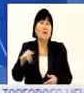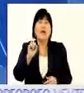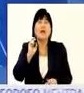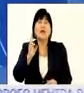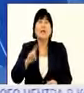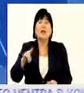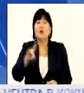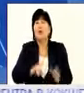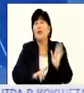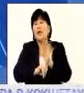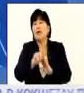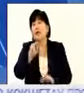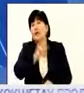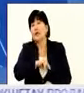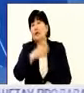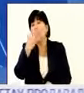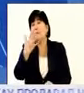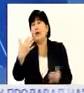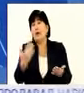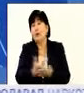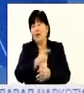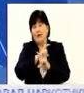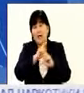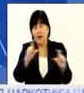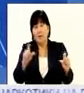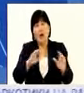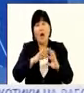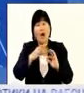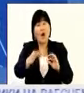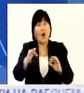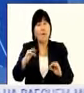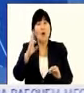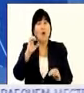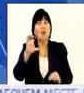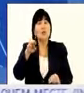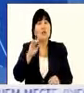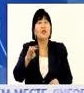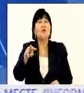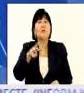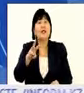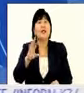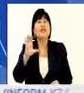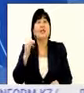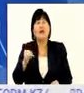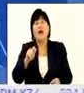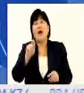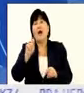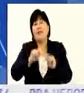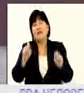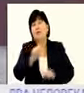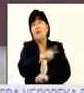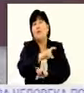В Аральском районе сданы в эксплуатацию 5 новых объектов. В аулах Козжар и Мергенцай открылись медпункты.